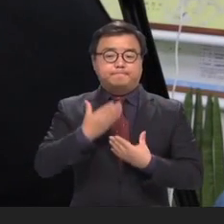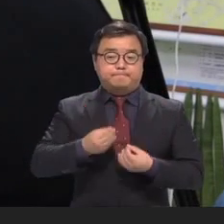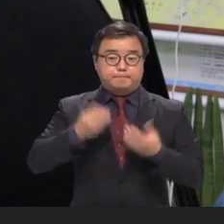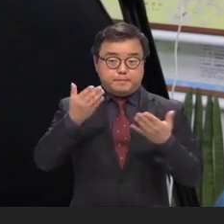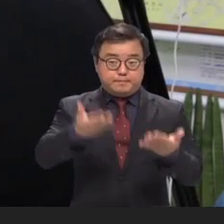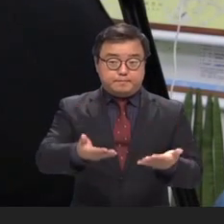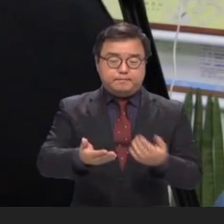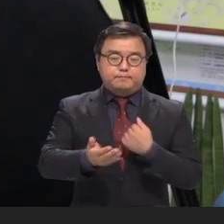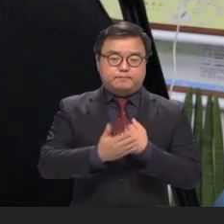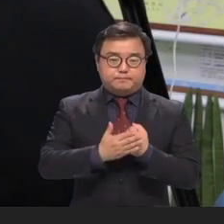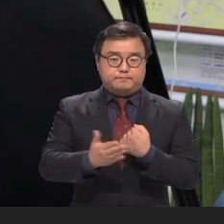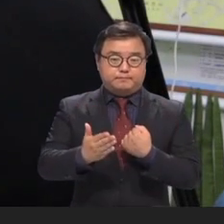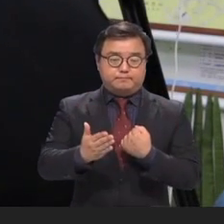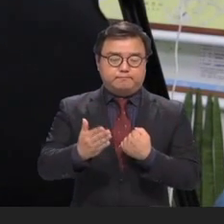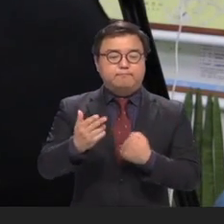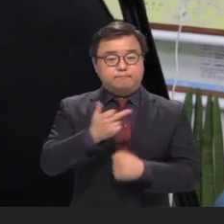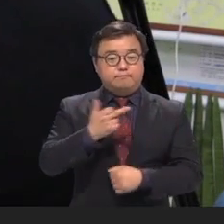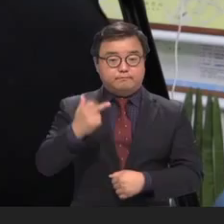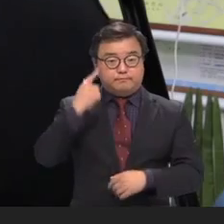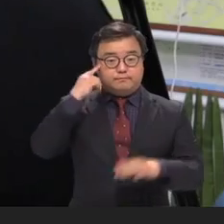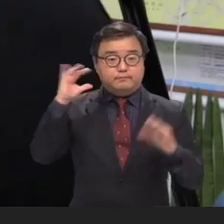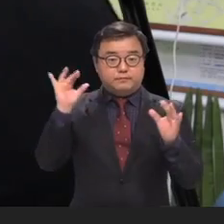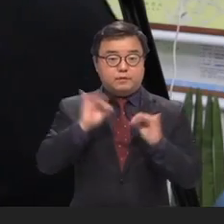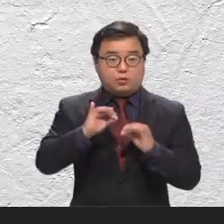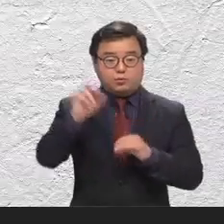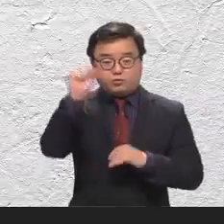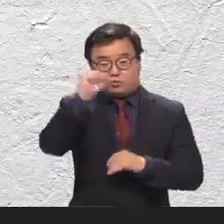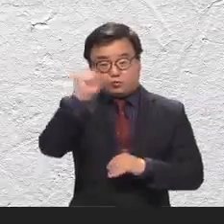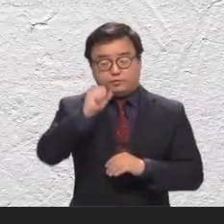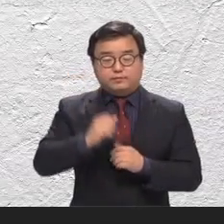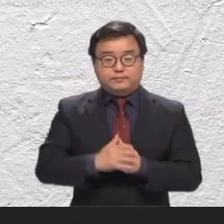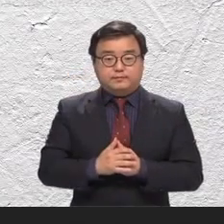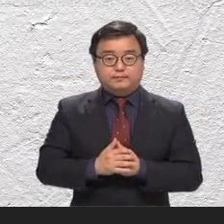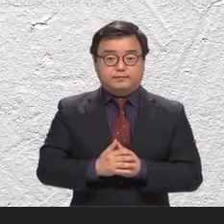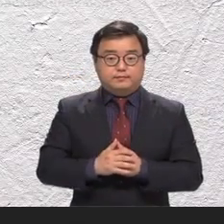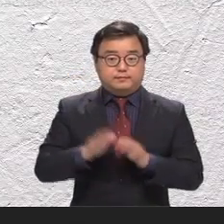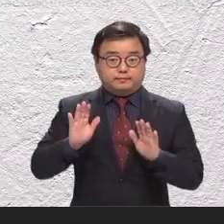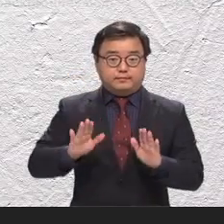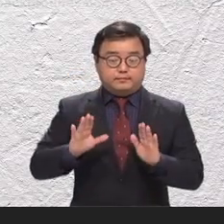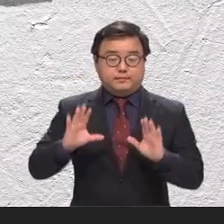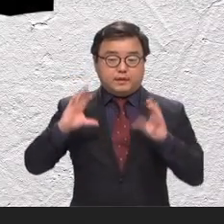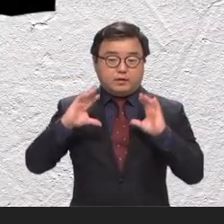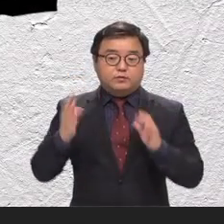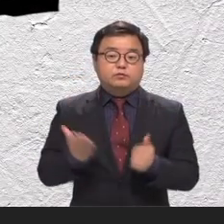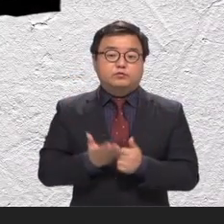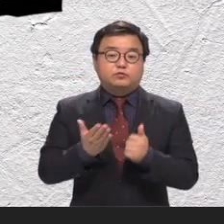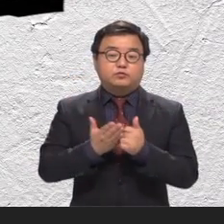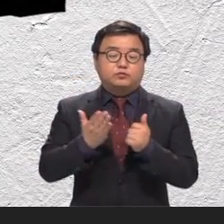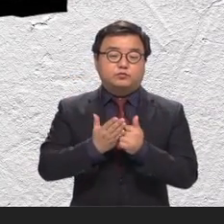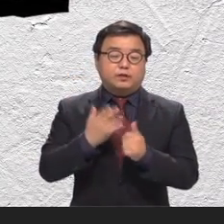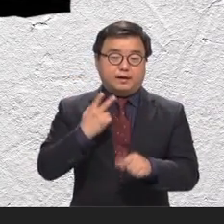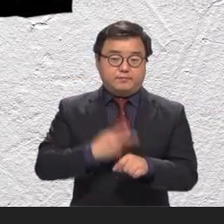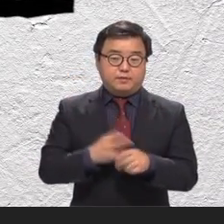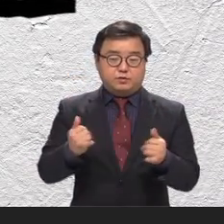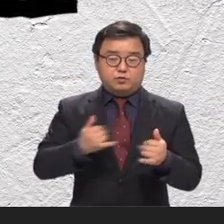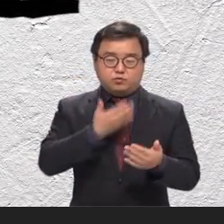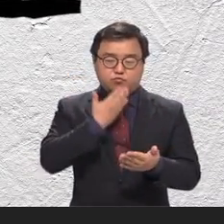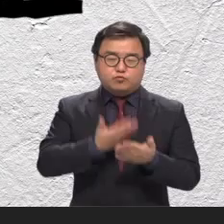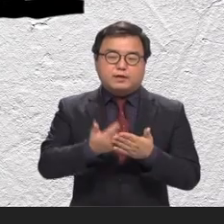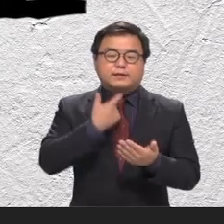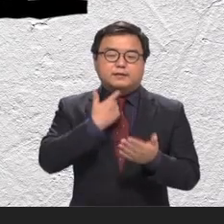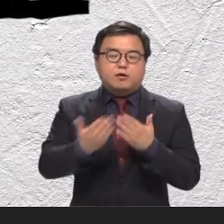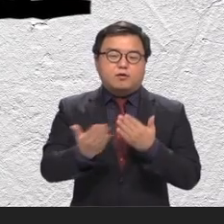때문에 국민들로부터 큰 호응을 얻고 있습니다. 이제 육아 멘토들이 조부모 육아의 핵심